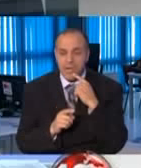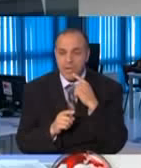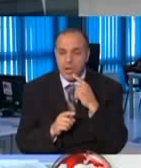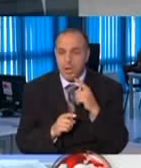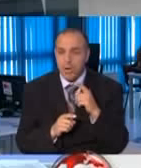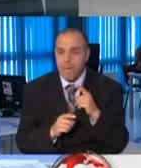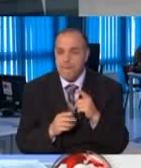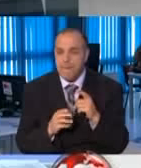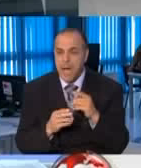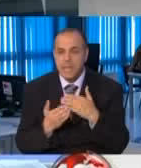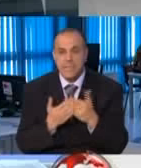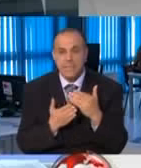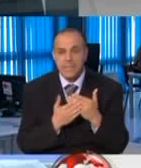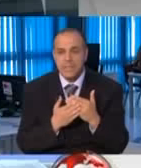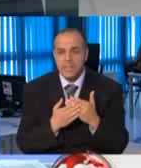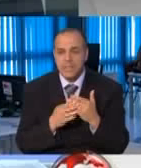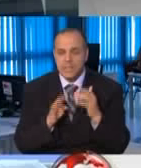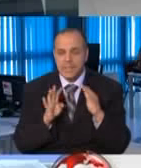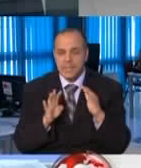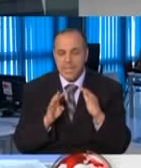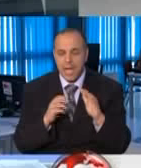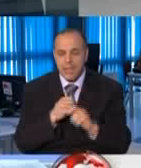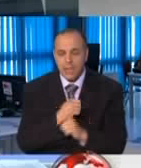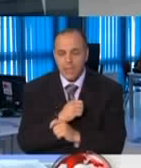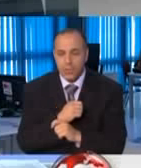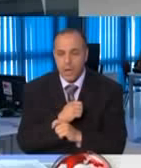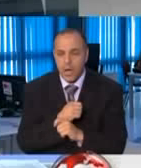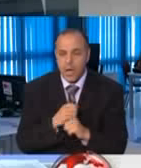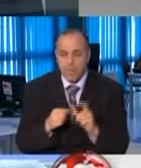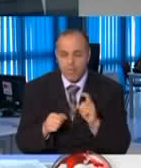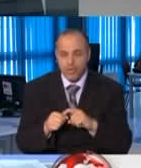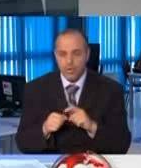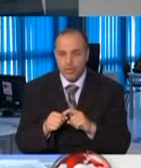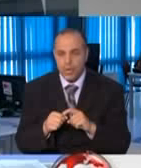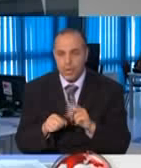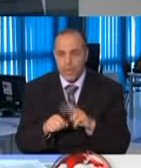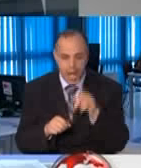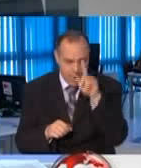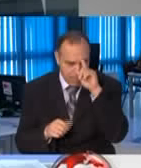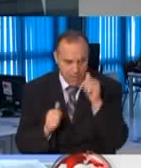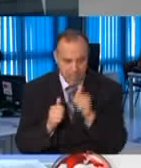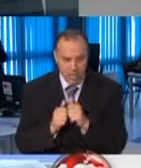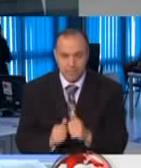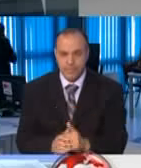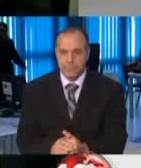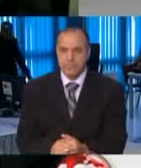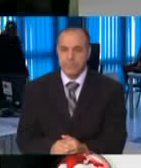عملية ترميم استغرقت 9 أسابيع على الأقل بمشاركة وفد ألماني.